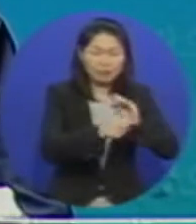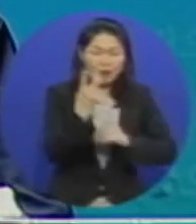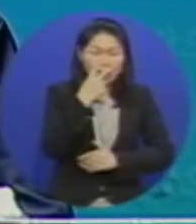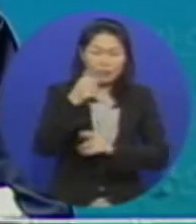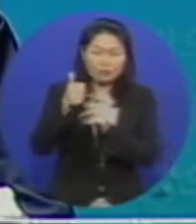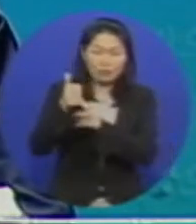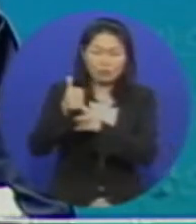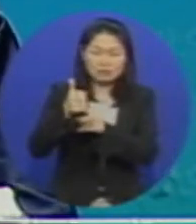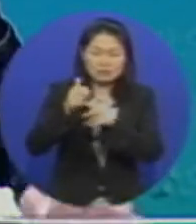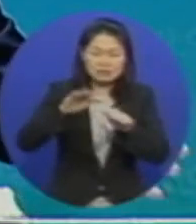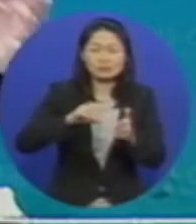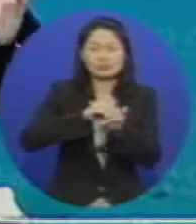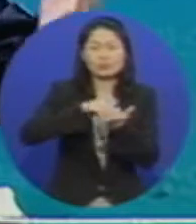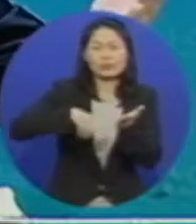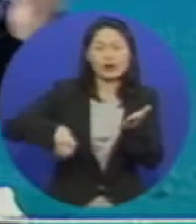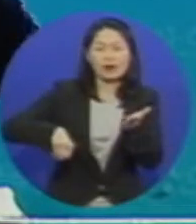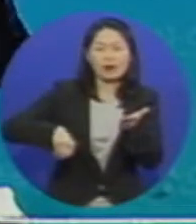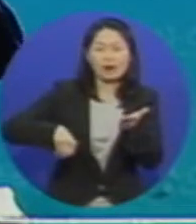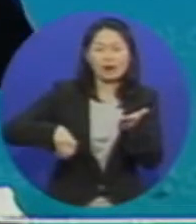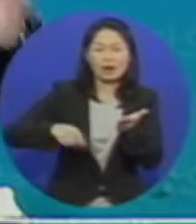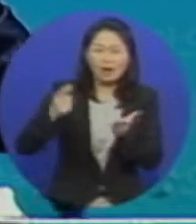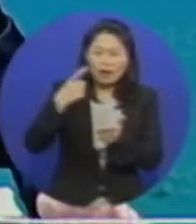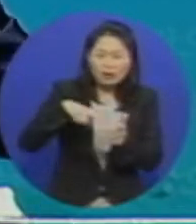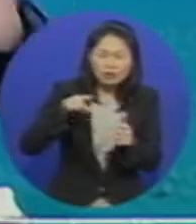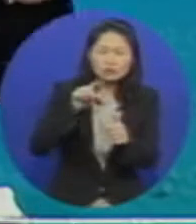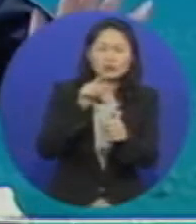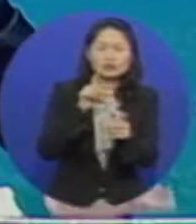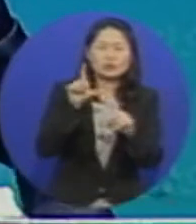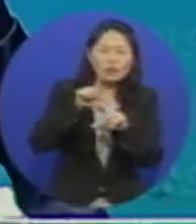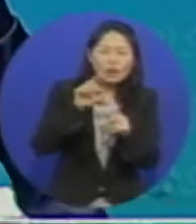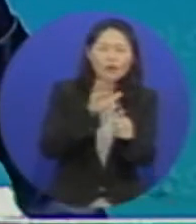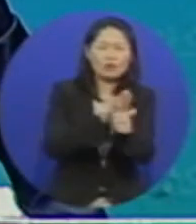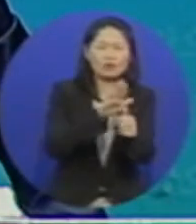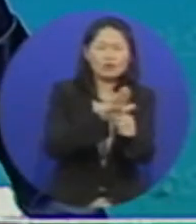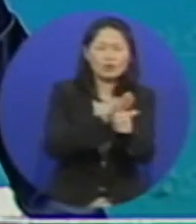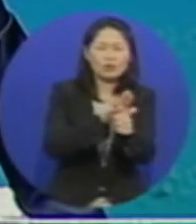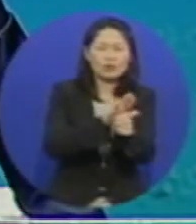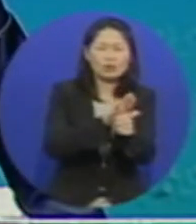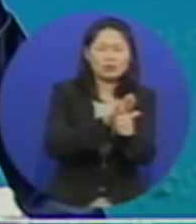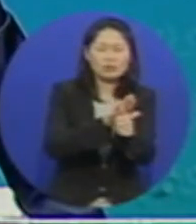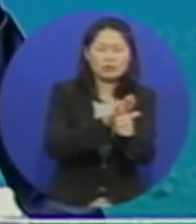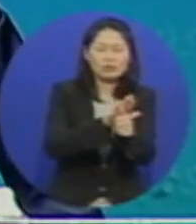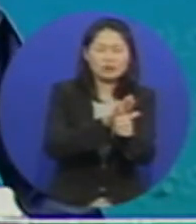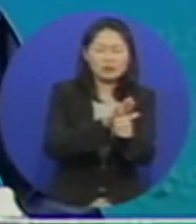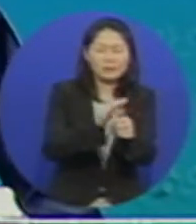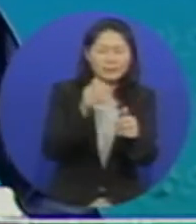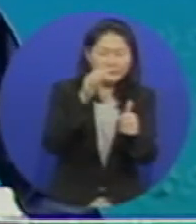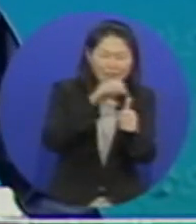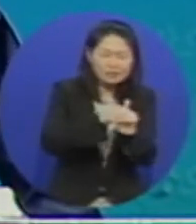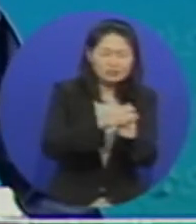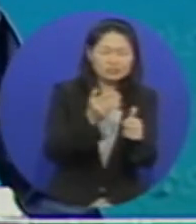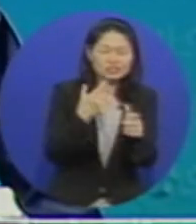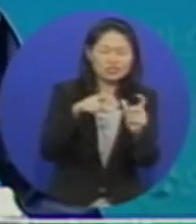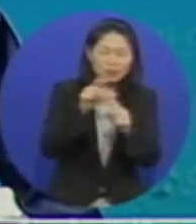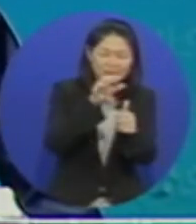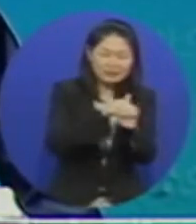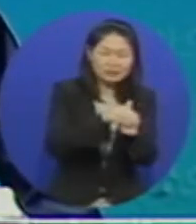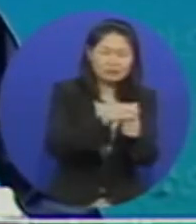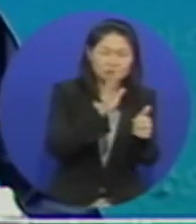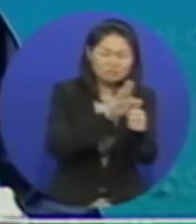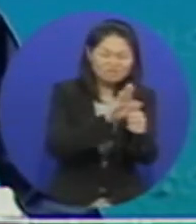물러났습니다 더 하라고 다들 더 하라고 하는 저도 물론 왔어요 왜 네티즌들의